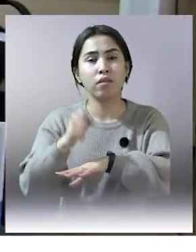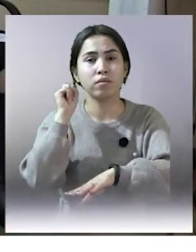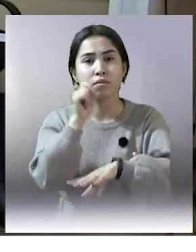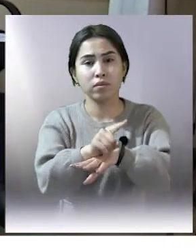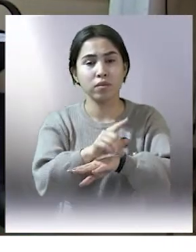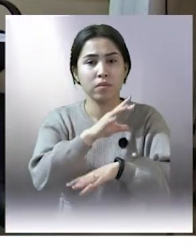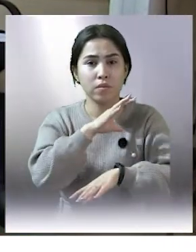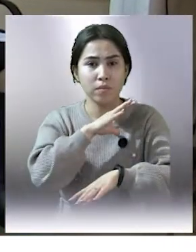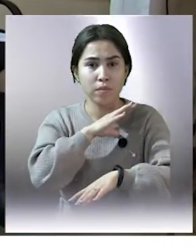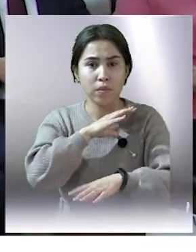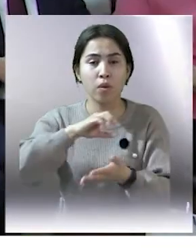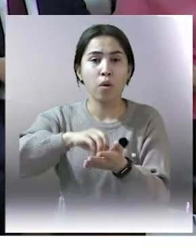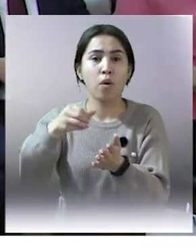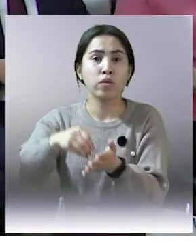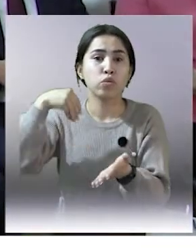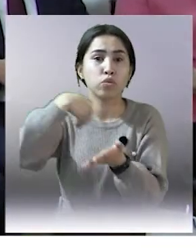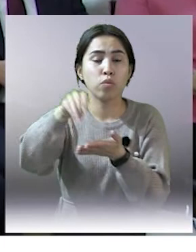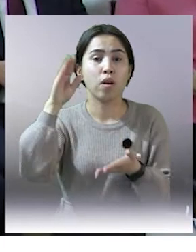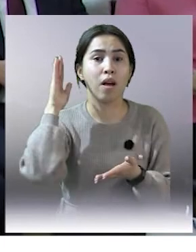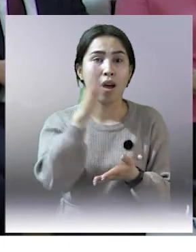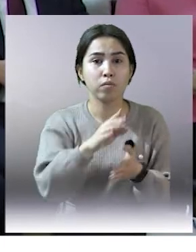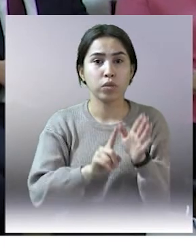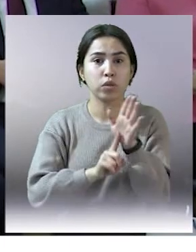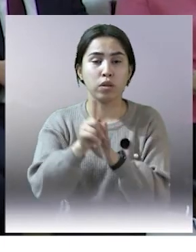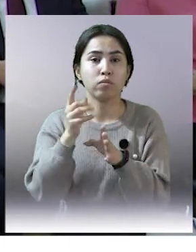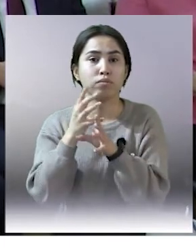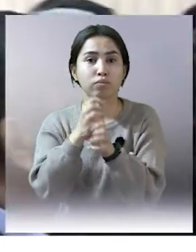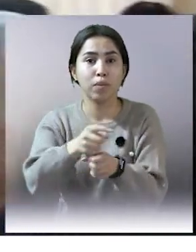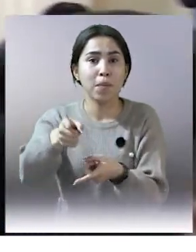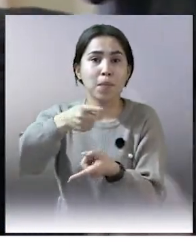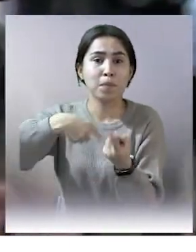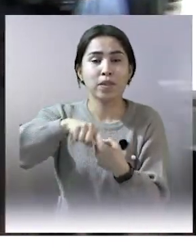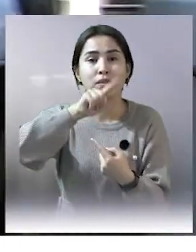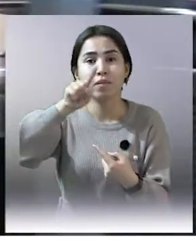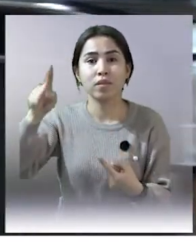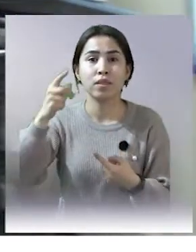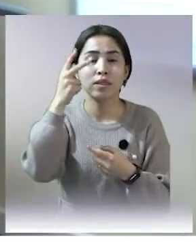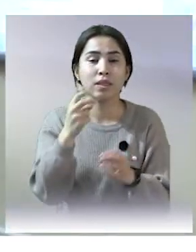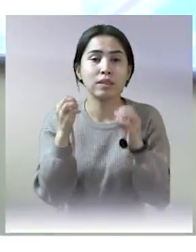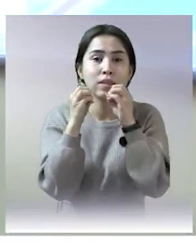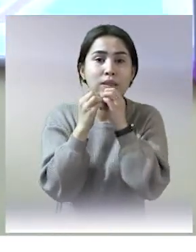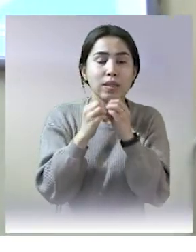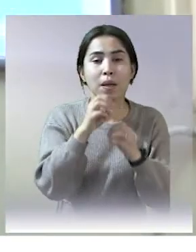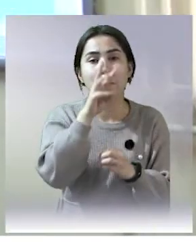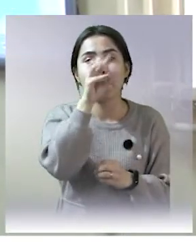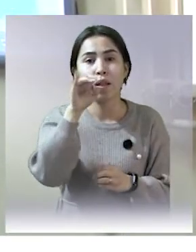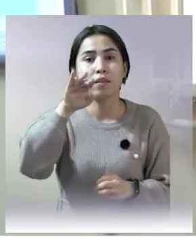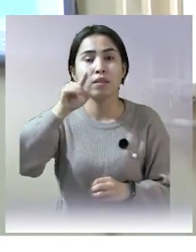Бәсекеге қабілетті ұрпақ тәрбиелеуде ұстаздың маңызы зор. Сондықтан өңір педагогтары білім жүйесіндегі жаңалықтардан